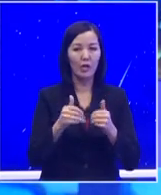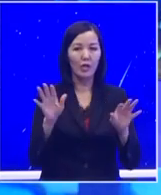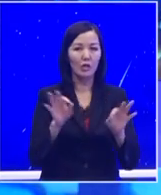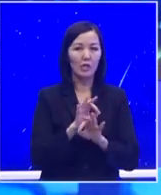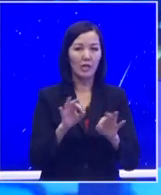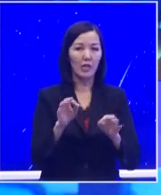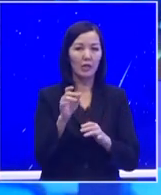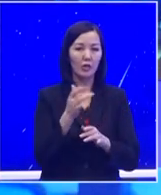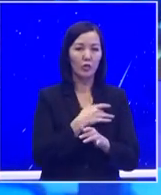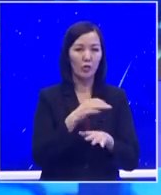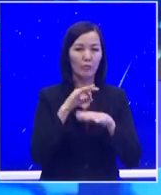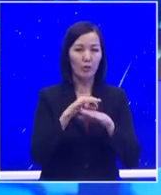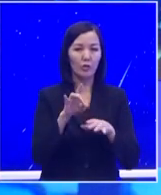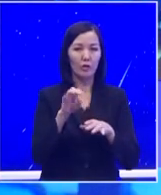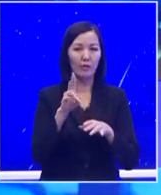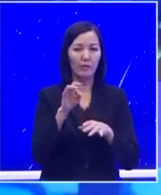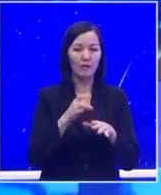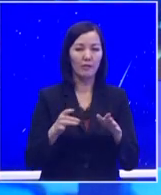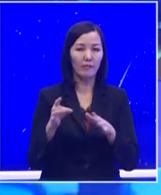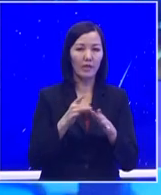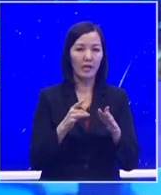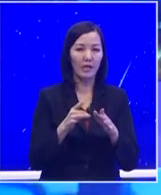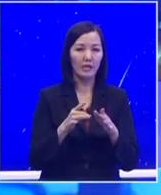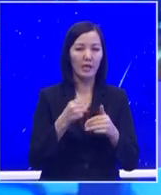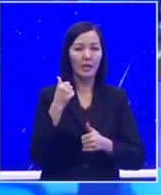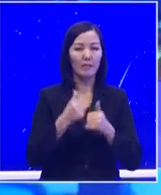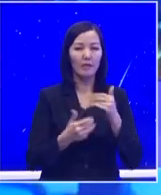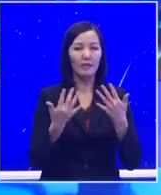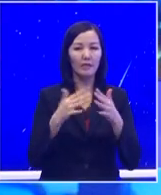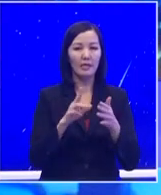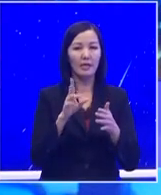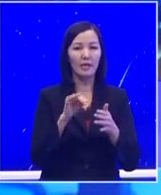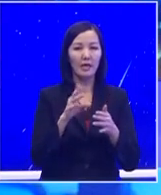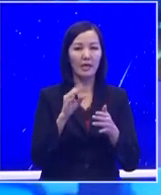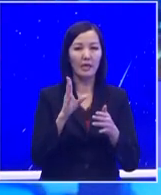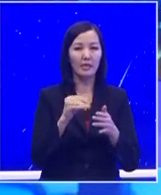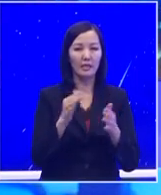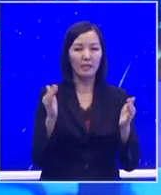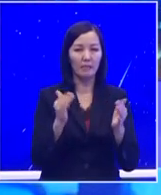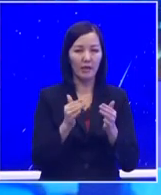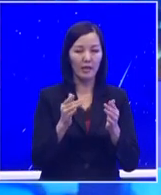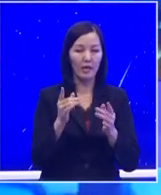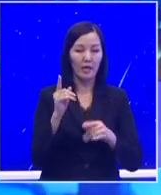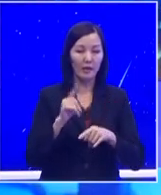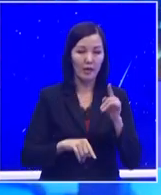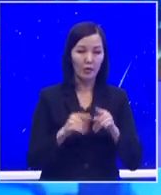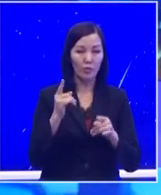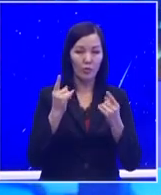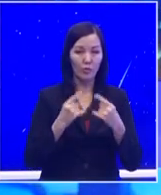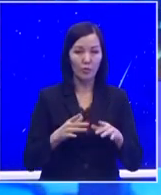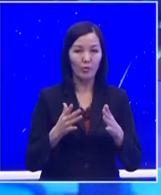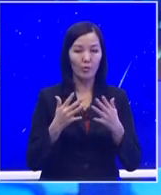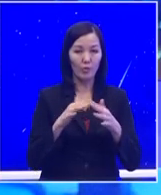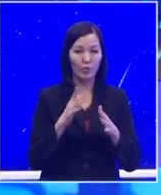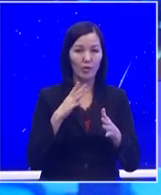«Жюрек» прошел в Райымбекском районе. Примечательно, что состязание прошло в селе Карасаз на малой родине поэта. В мероприятии